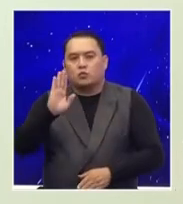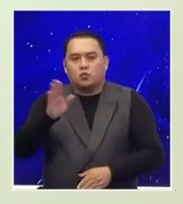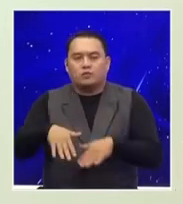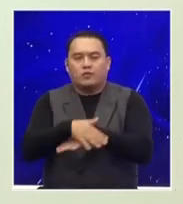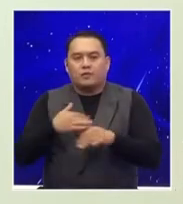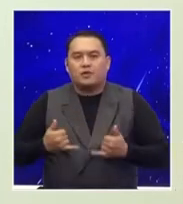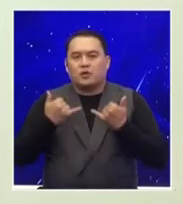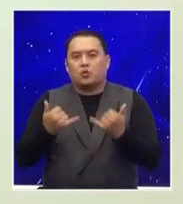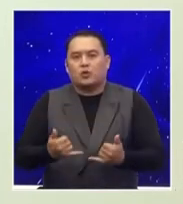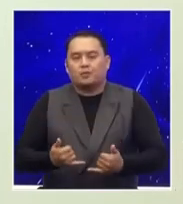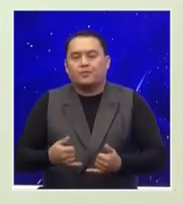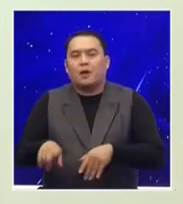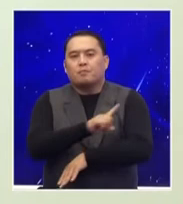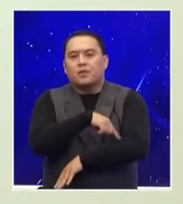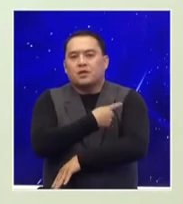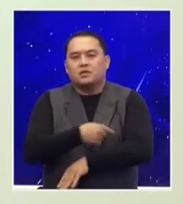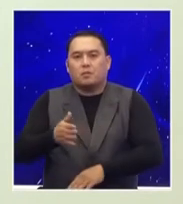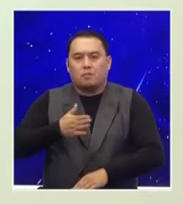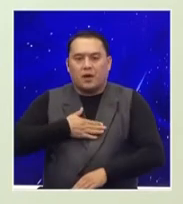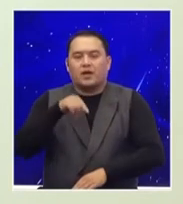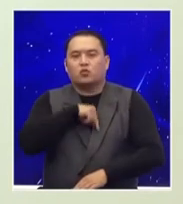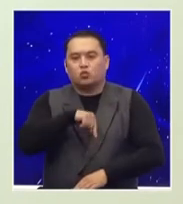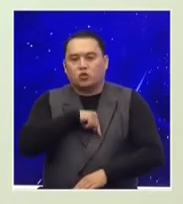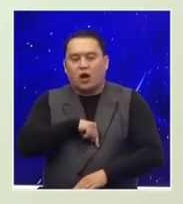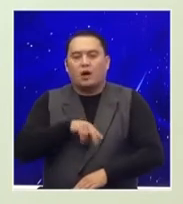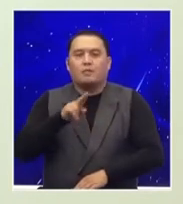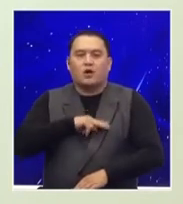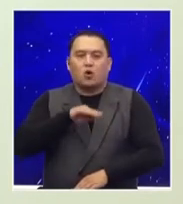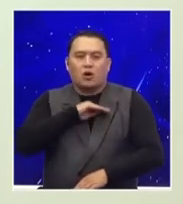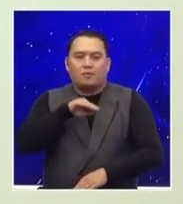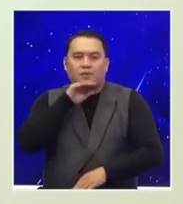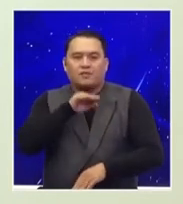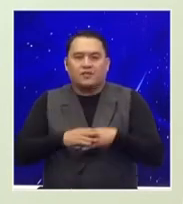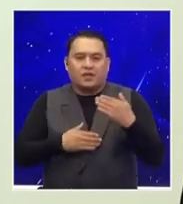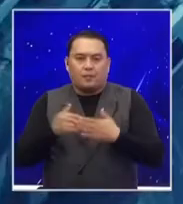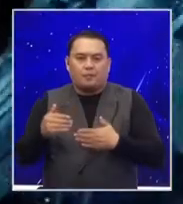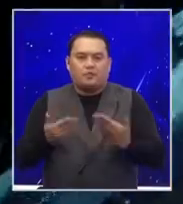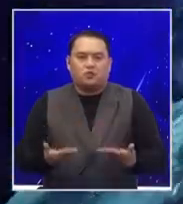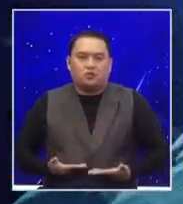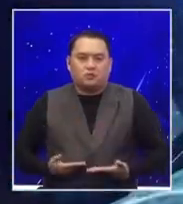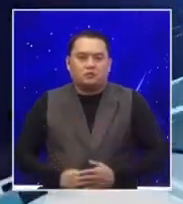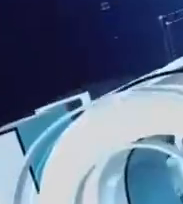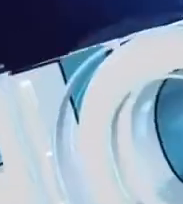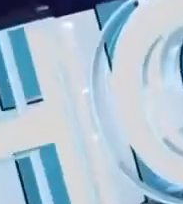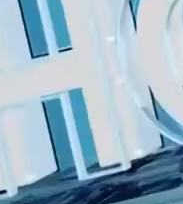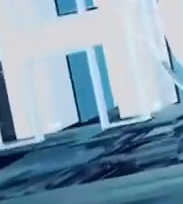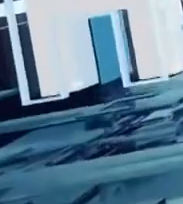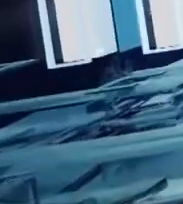народа. Медицина – это моя душа, это мое все, это моя жизнь.